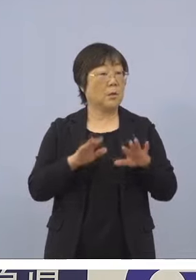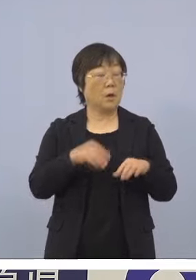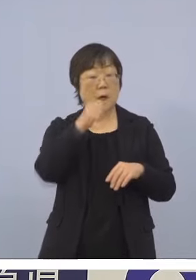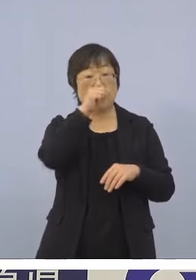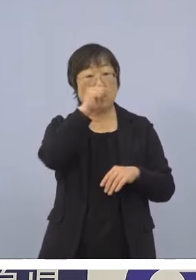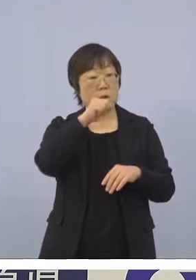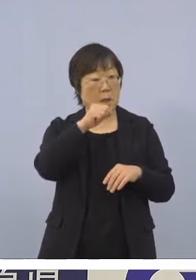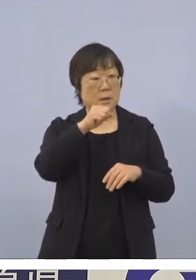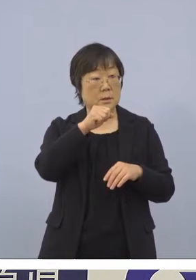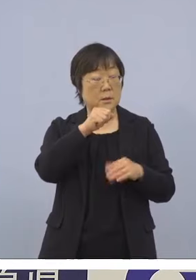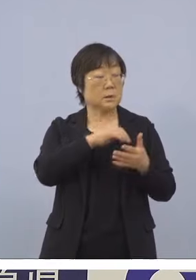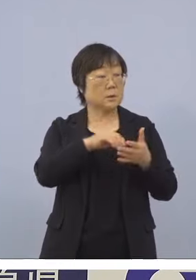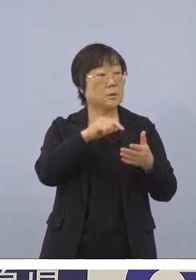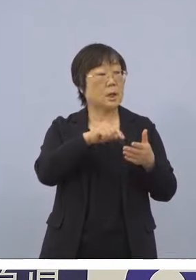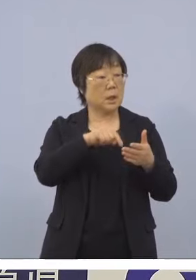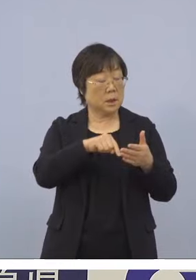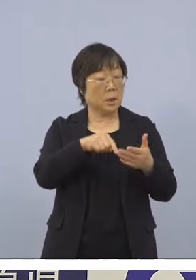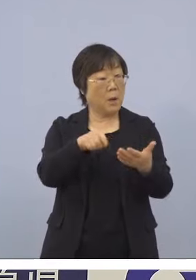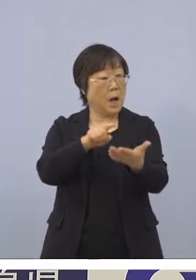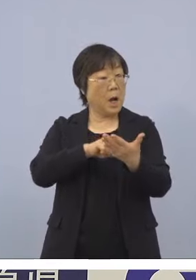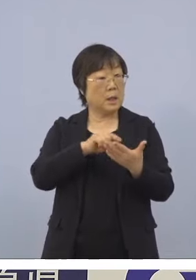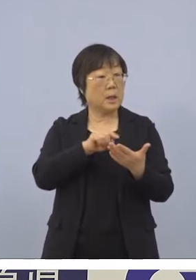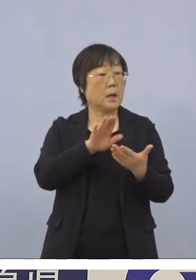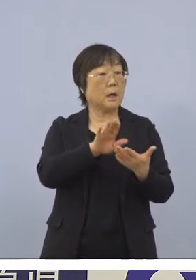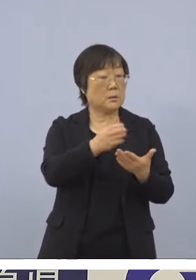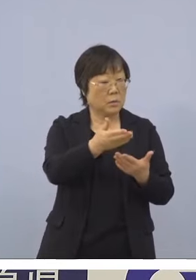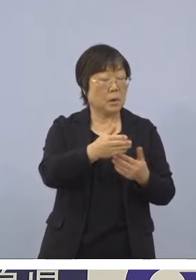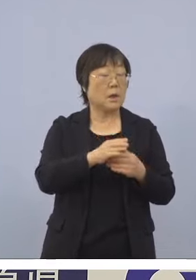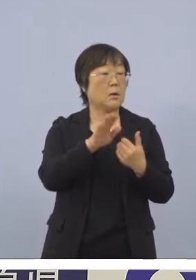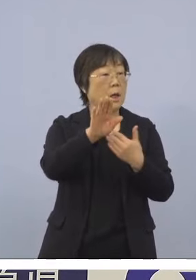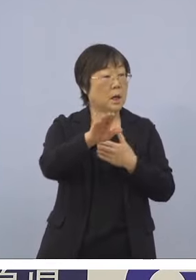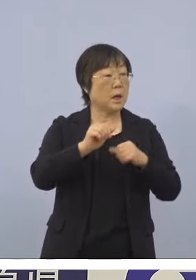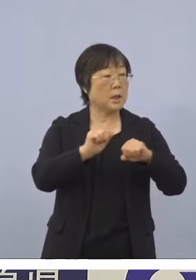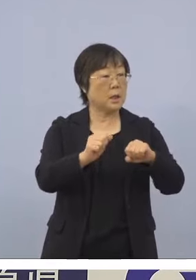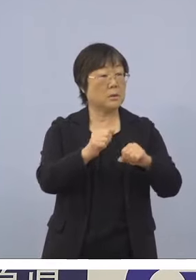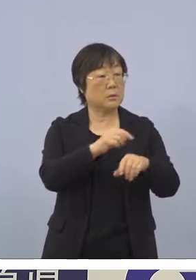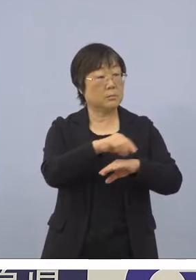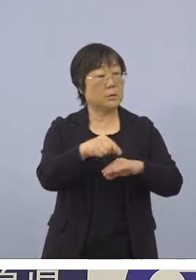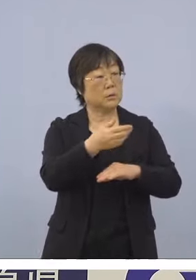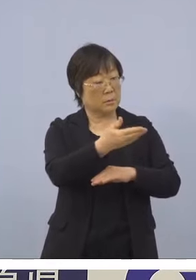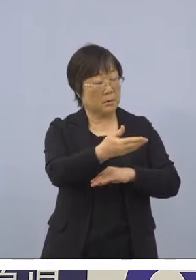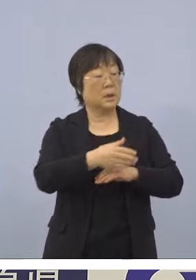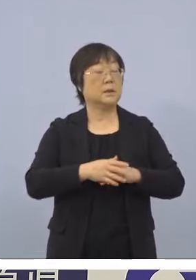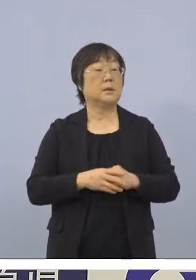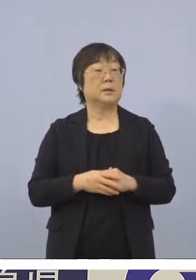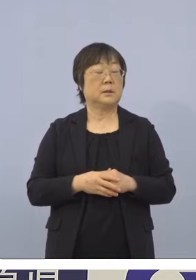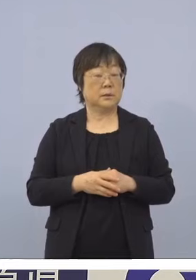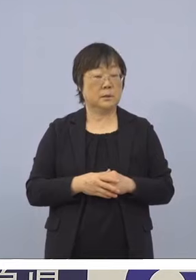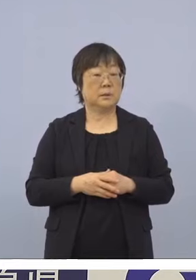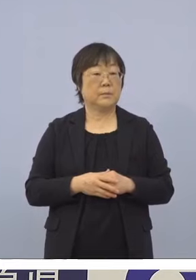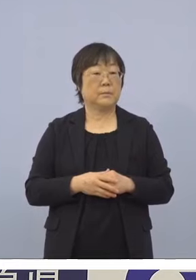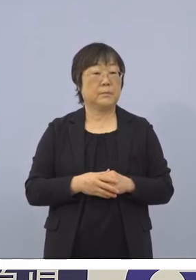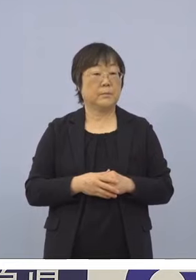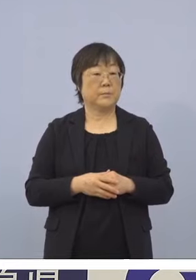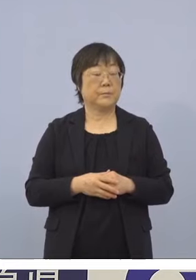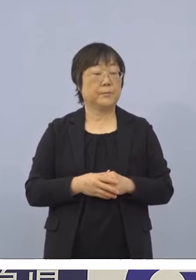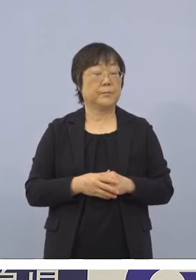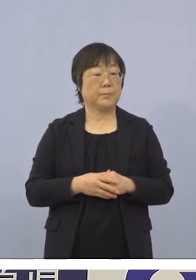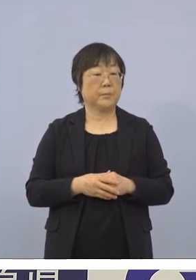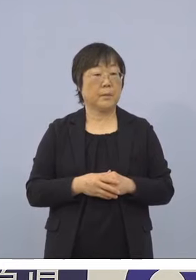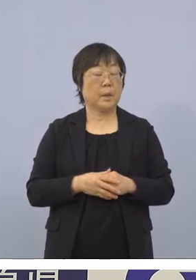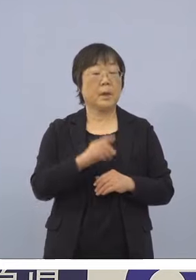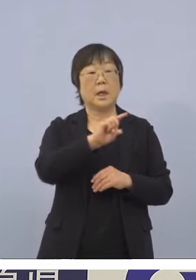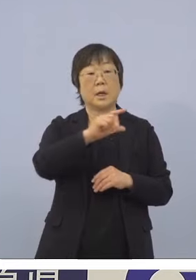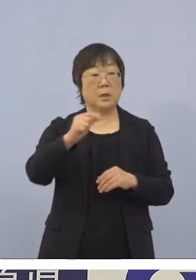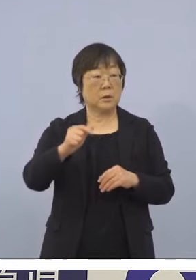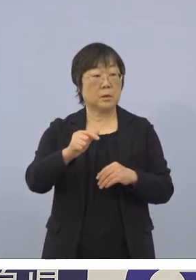中でそういったものっていうのは反映されてるんでしょうか、それともこれからまたやっていくよ。 いや、まあだからそれによってさまざま